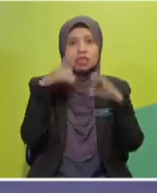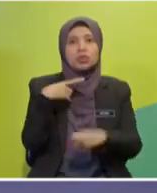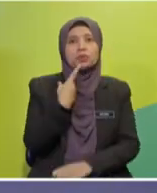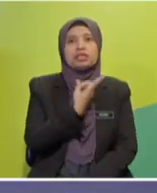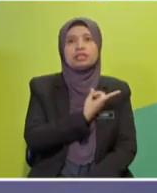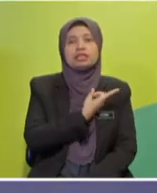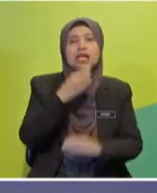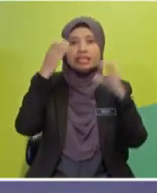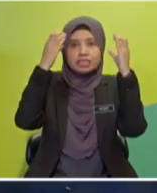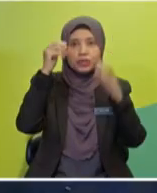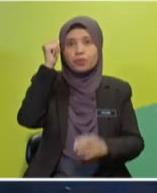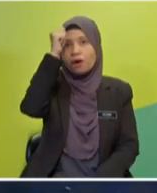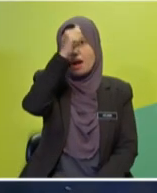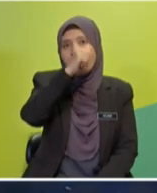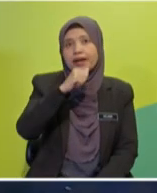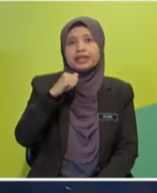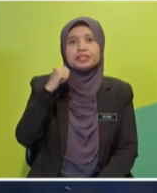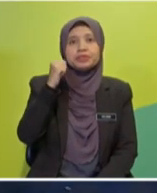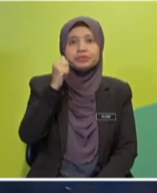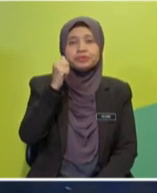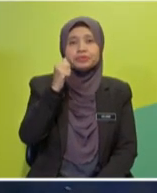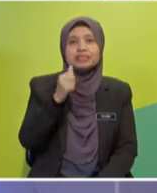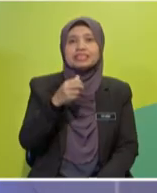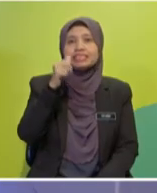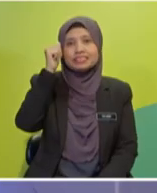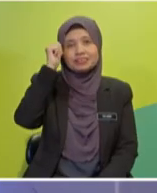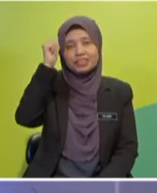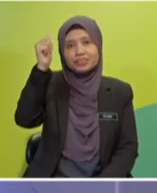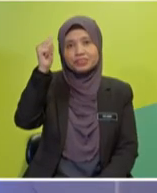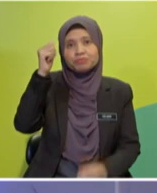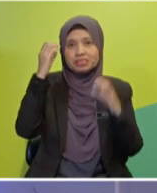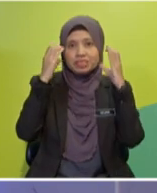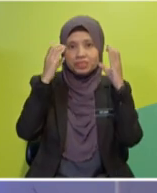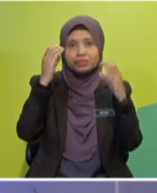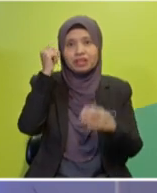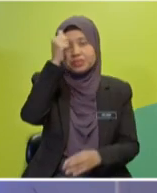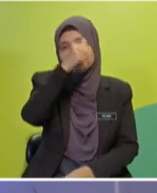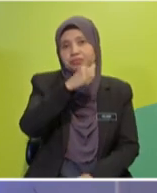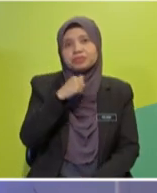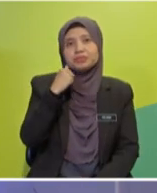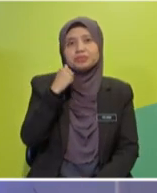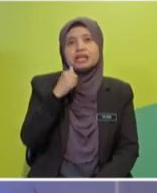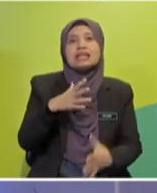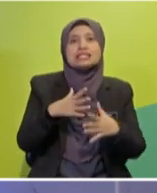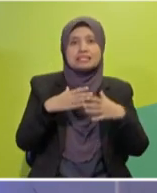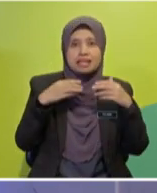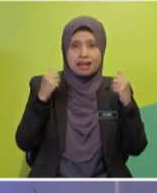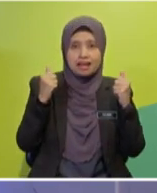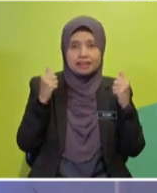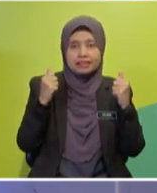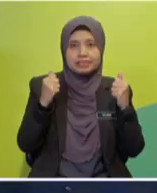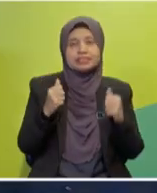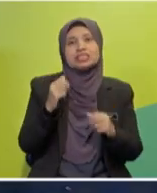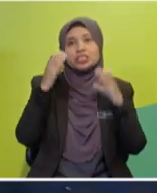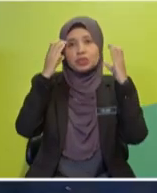ialah Cikgu Ayu. Assalamualaikum Cikgu Ayu. Waalaikumsalam Hanif. Cikgu apa khabar hari ini cikgu? Alhamdulillah sihat. Ya, saya